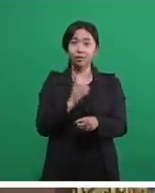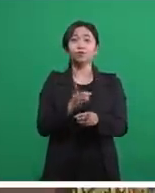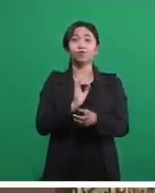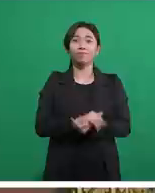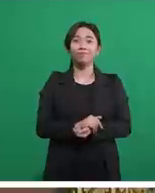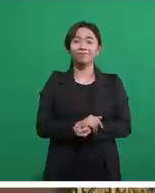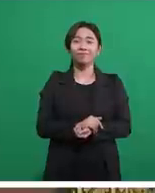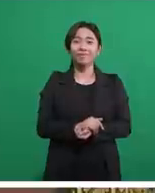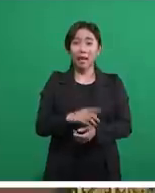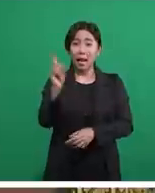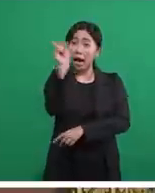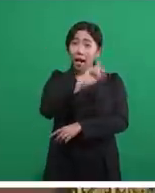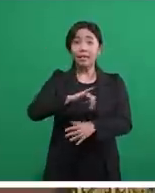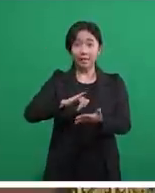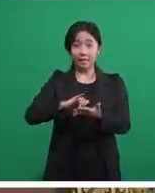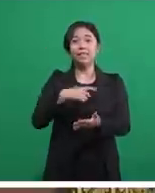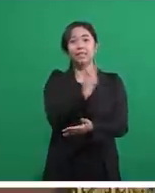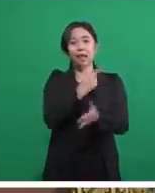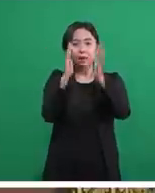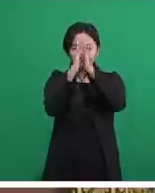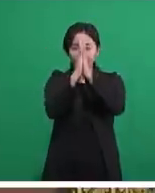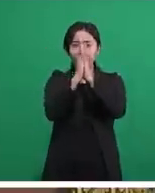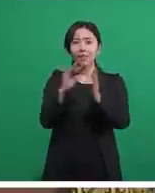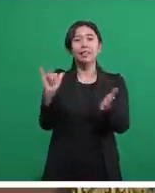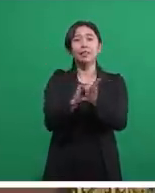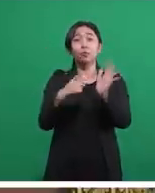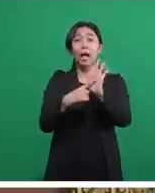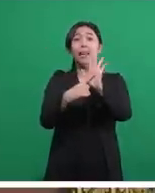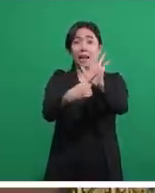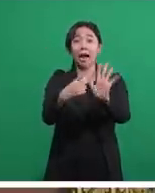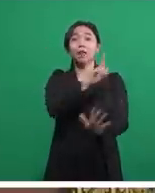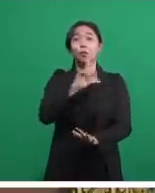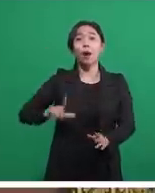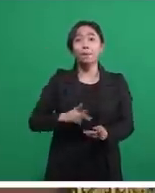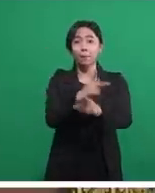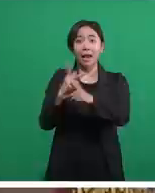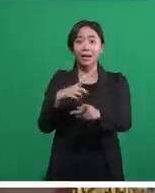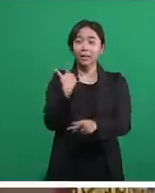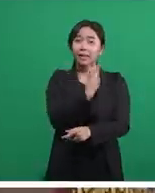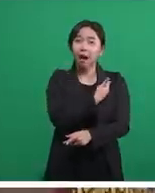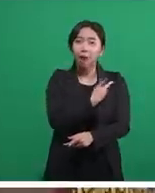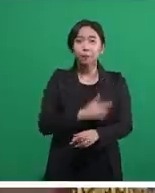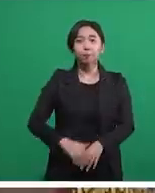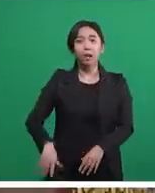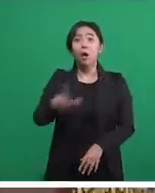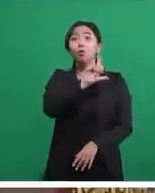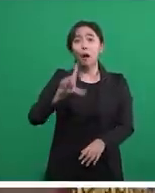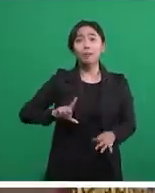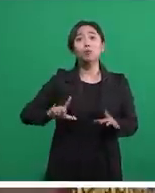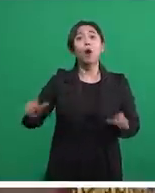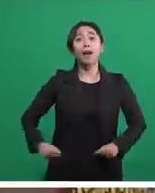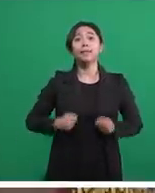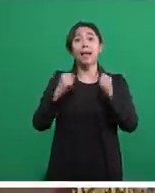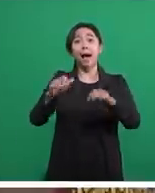Kesempatan hari ini saja menjadi bukti bagaimana Ia selalu menjaga dan memelihara kita. Ia sungguh